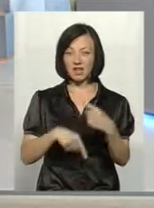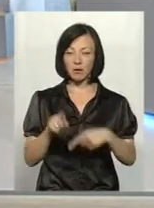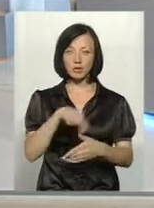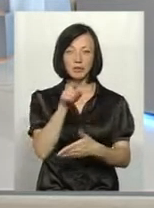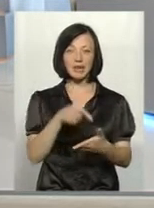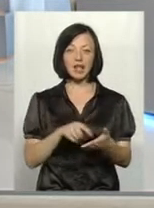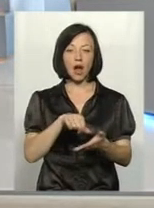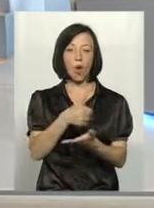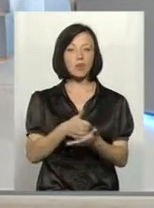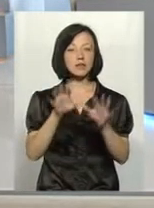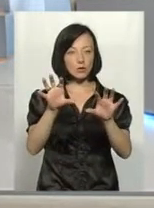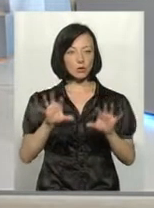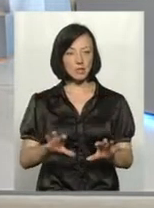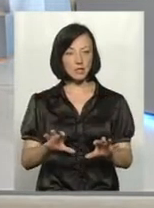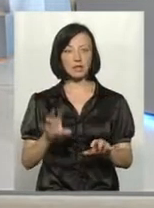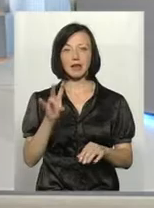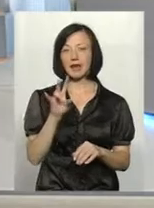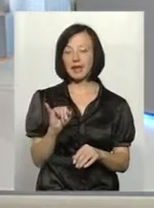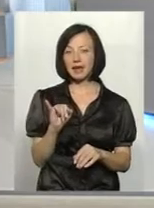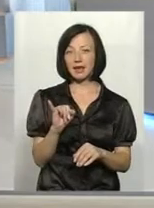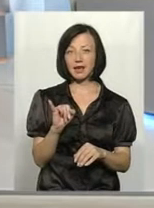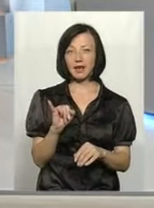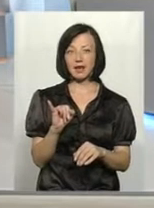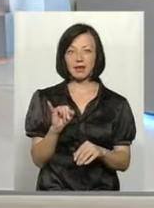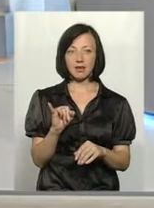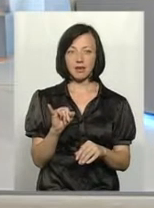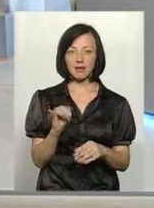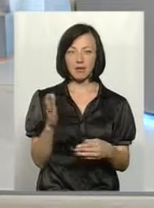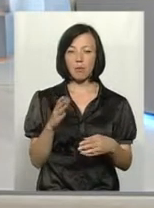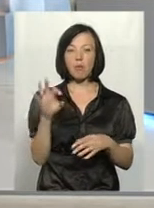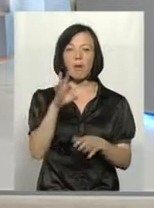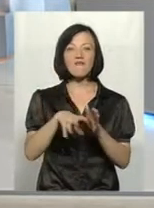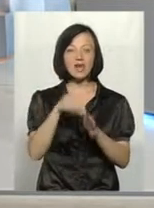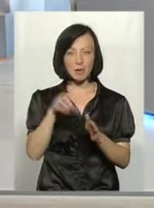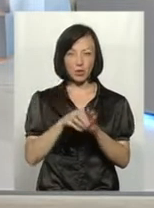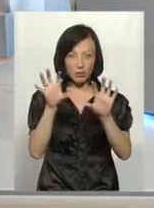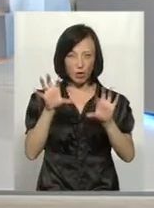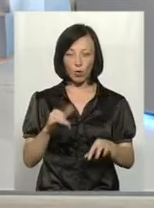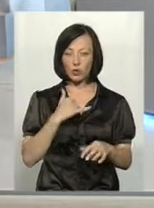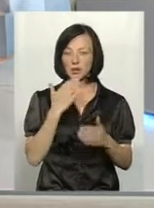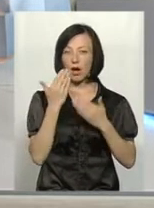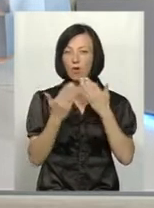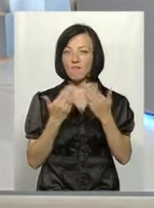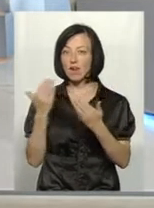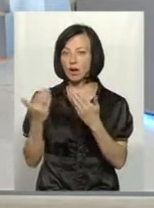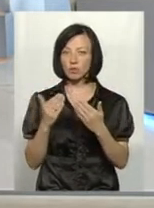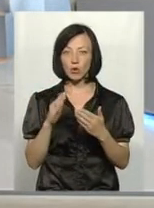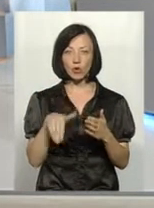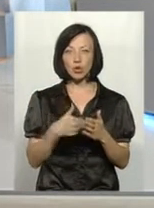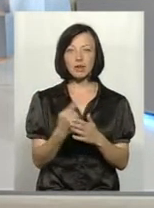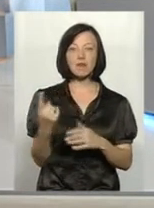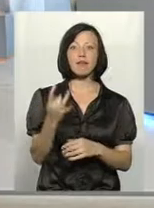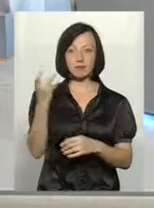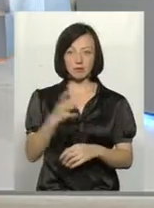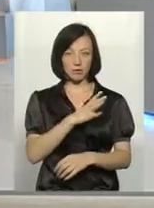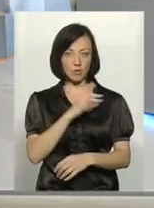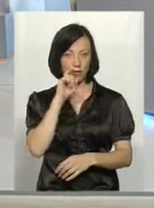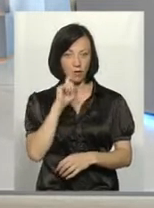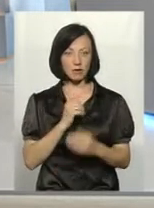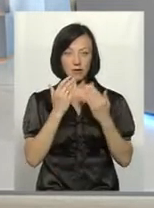питань конституційних і законодавства про вибори, в нас референдум досі, в нас був єдиний референдум в